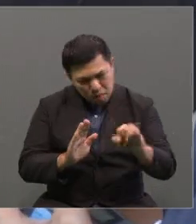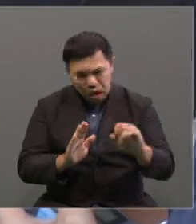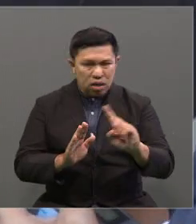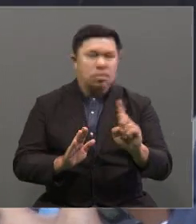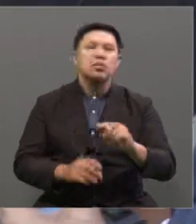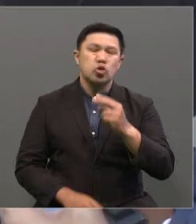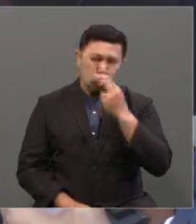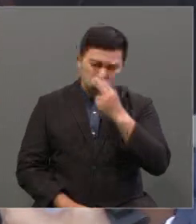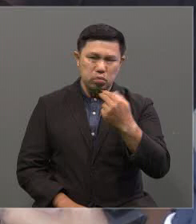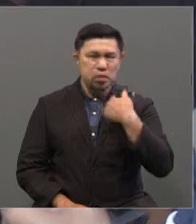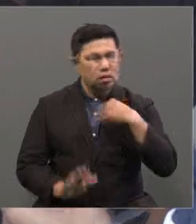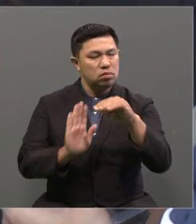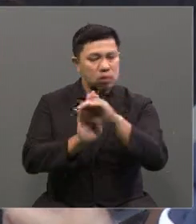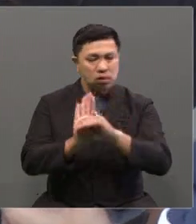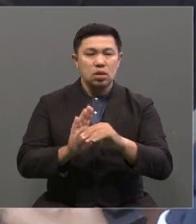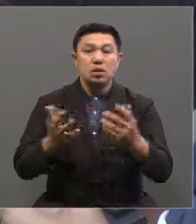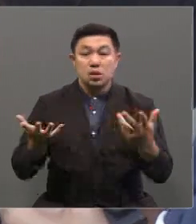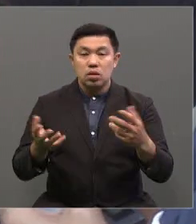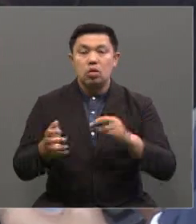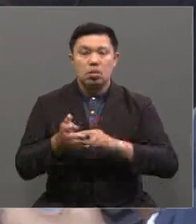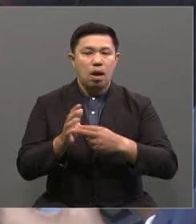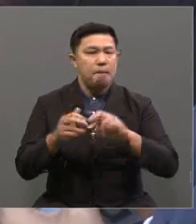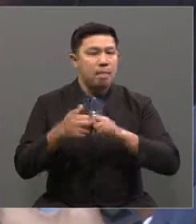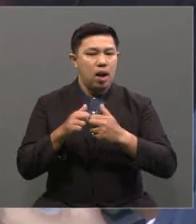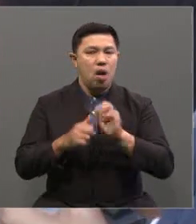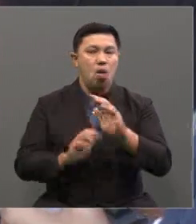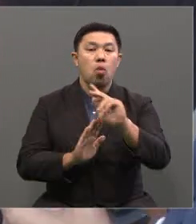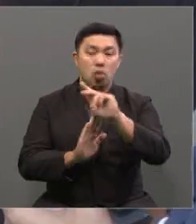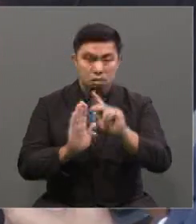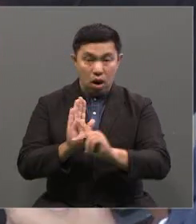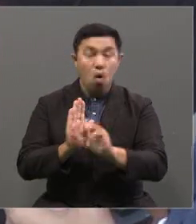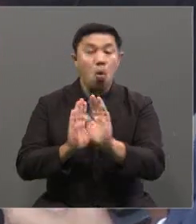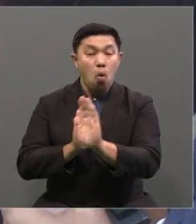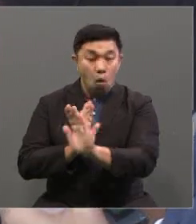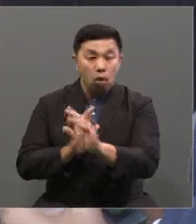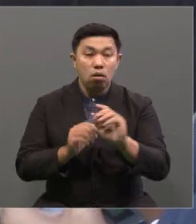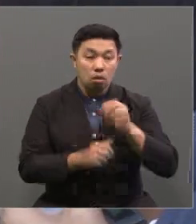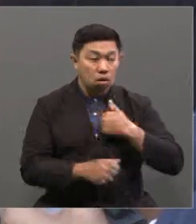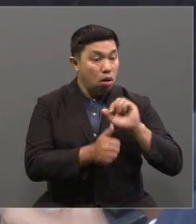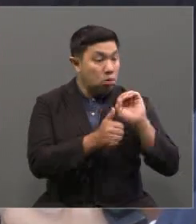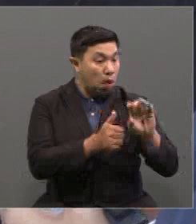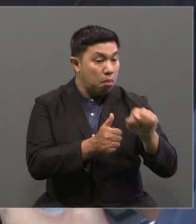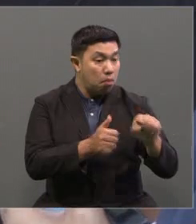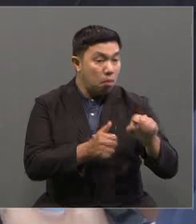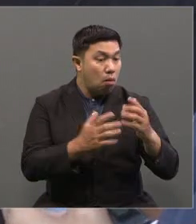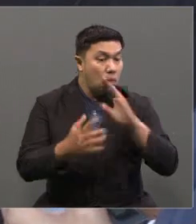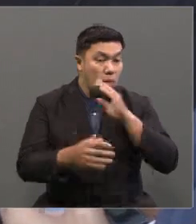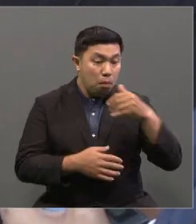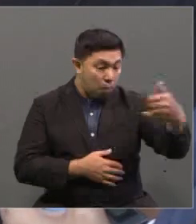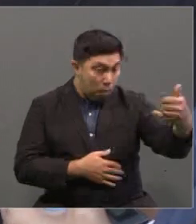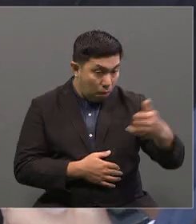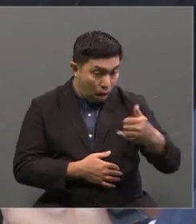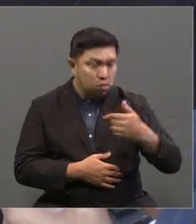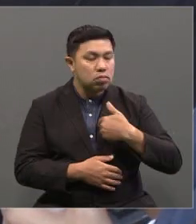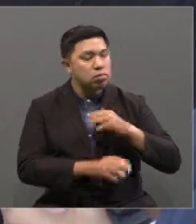ยกเว้นอย่างไรเพราะฉะนั้นตรงนี้มันเป็นเรื่องในปัญหาข้อกฎหมายทั้งนั้นเลยนะคะแล้วคำแนะนำอะไรต่างๆเนี่ยปกติไม่ว่าจะใครก็ตามเวลาเข้ามาเนี่ยเ